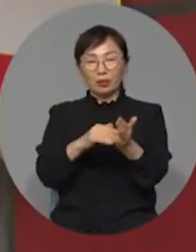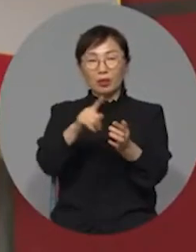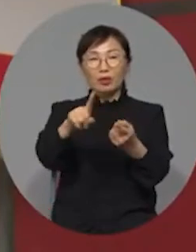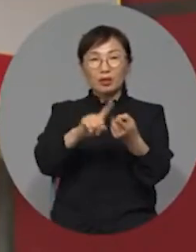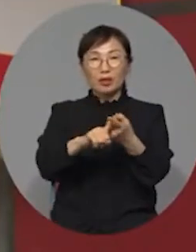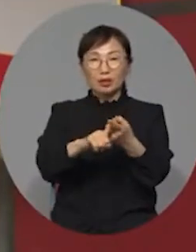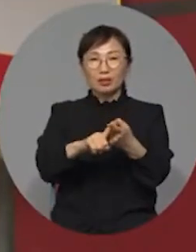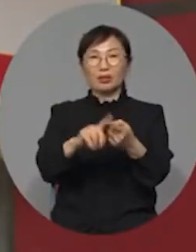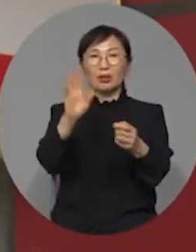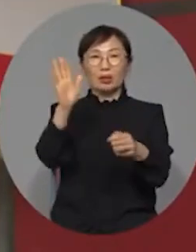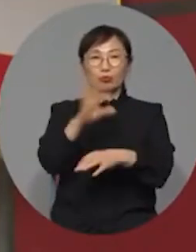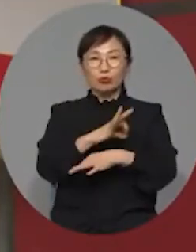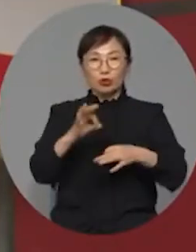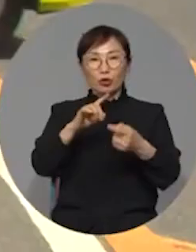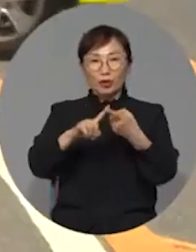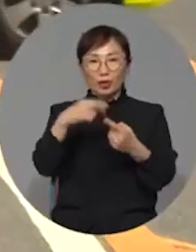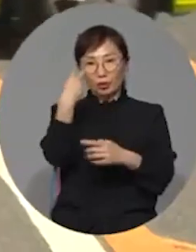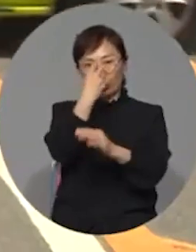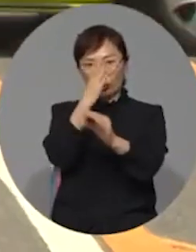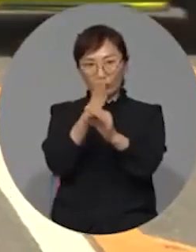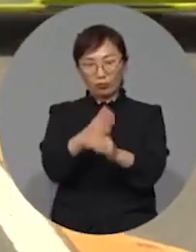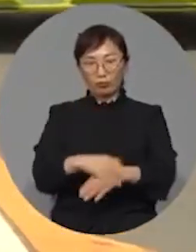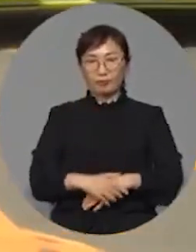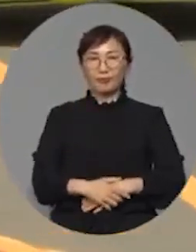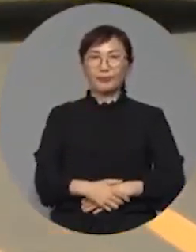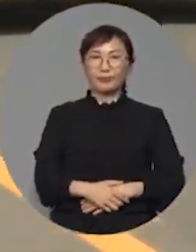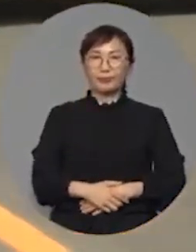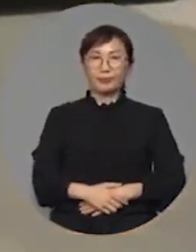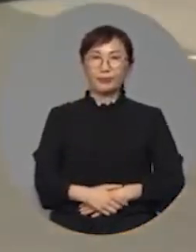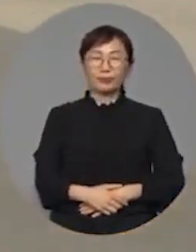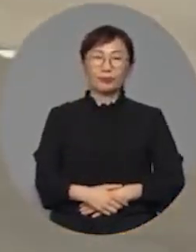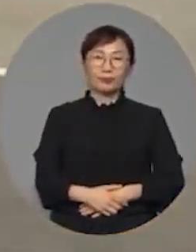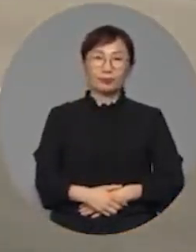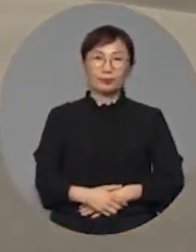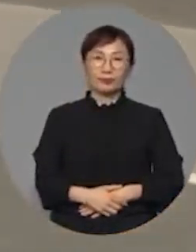비위 여부에 대해서도 조사하고 있습니다. MBC 뉴스 조수영입니다.